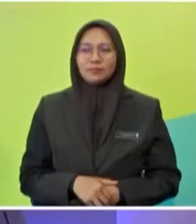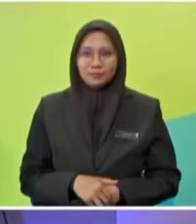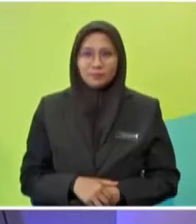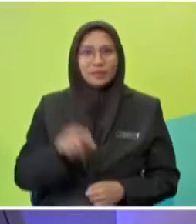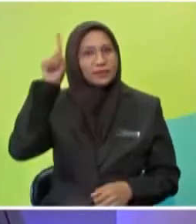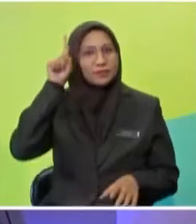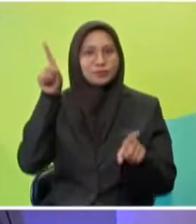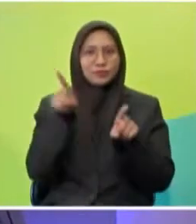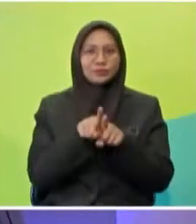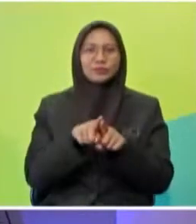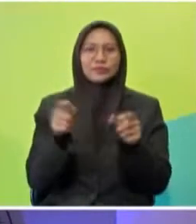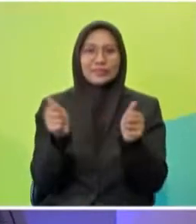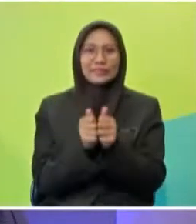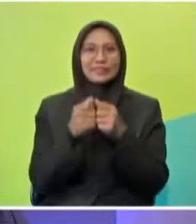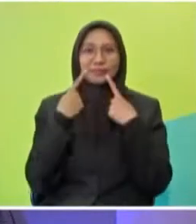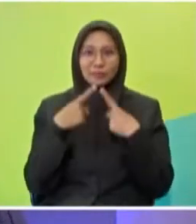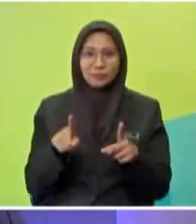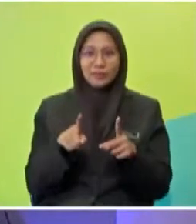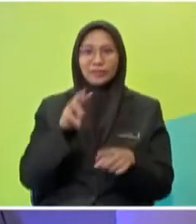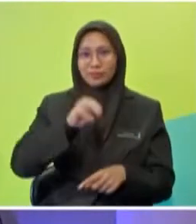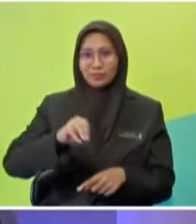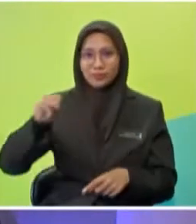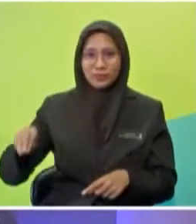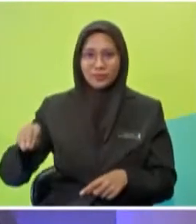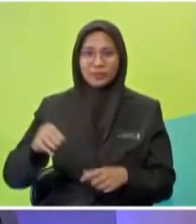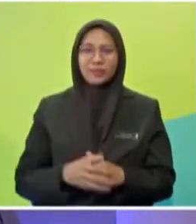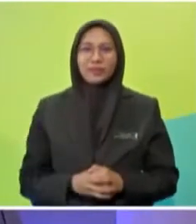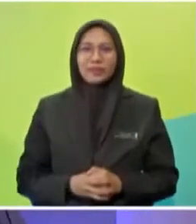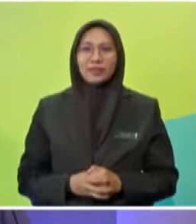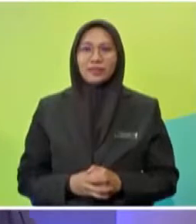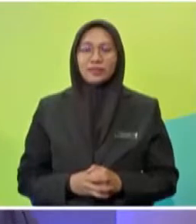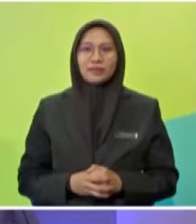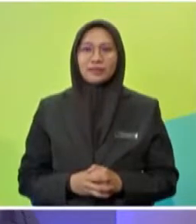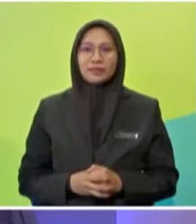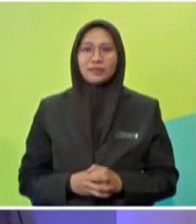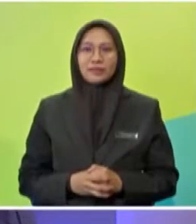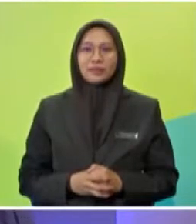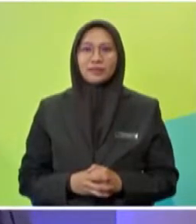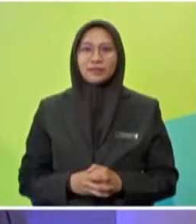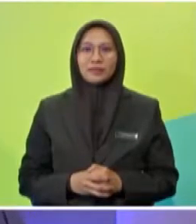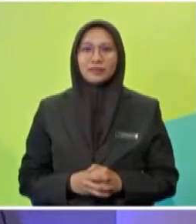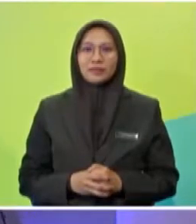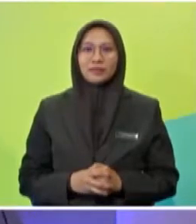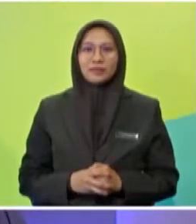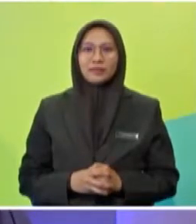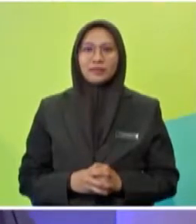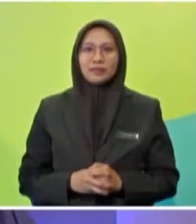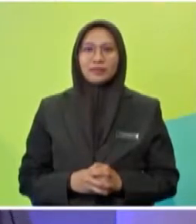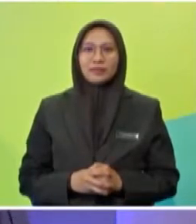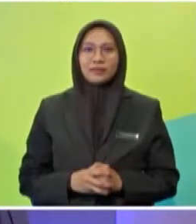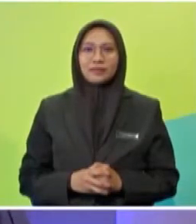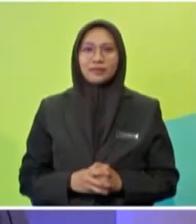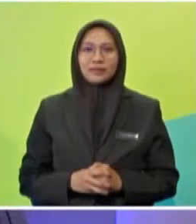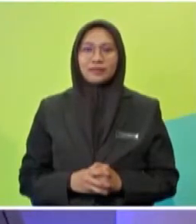bertepatan kita pelajari hari ini semoga bermanfaat untuk murid dalam menambah kosakata